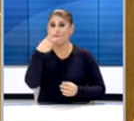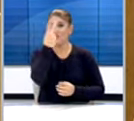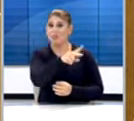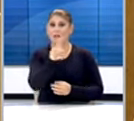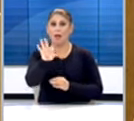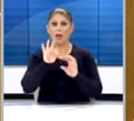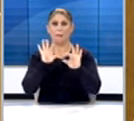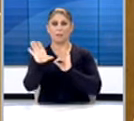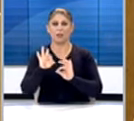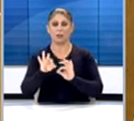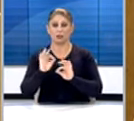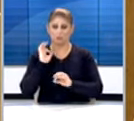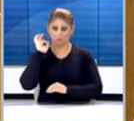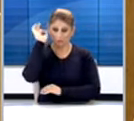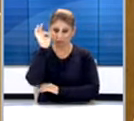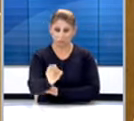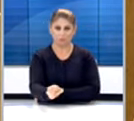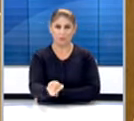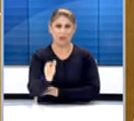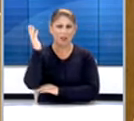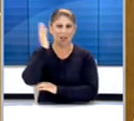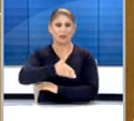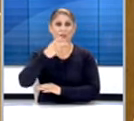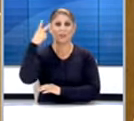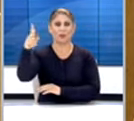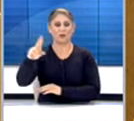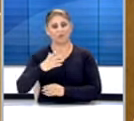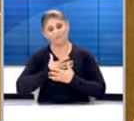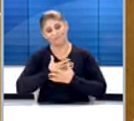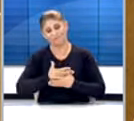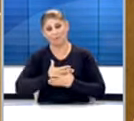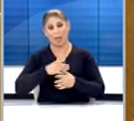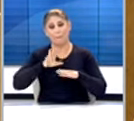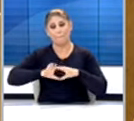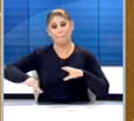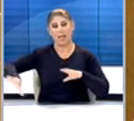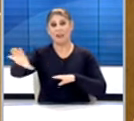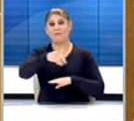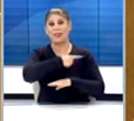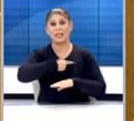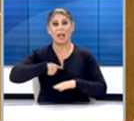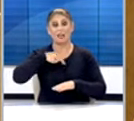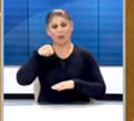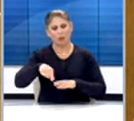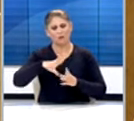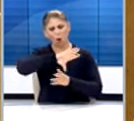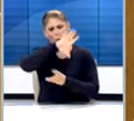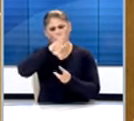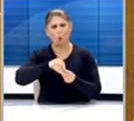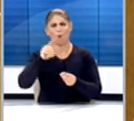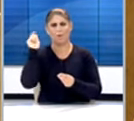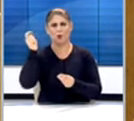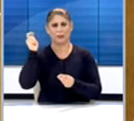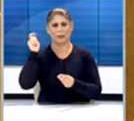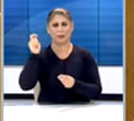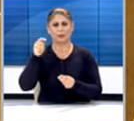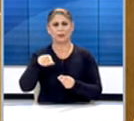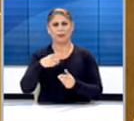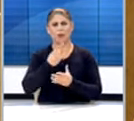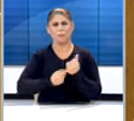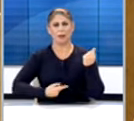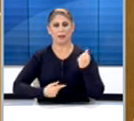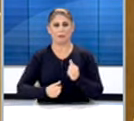στην καταδίκη του εκλεκτού σας Περιφερειάρχη για αυτές τις πολιτικές και για αυτές τις